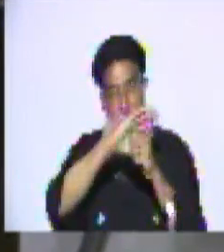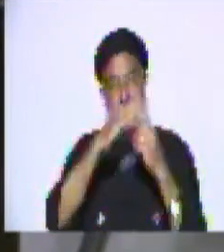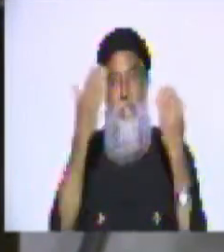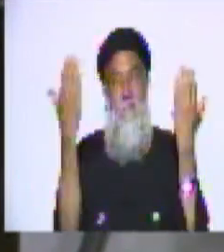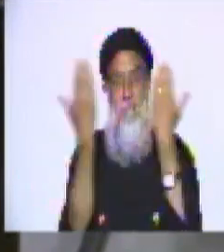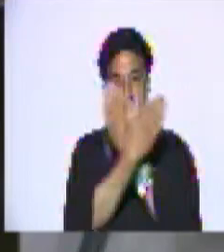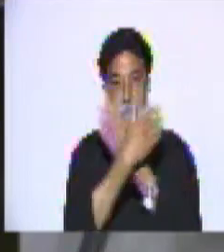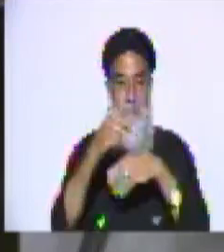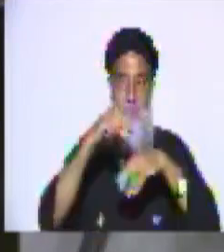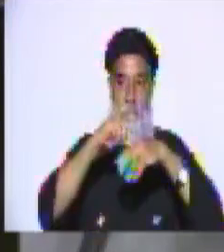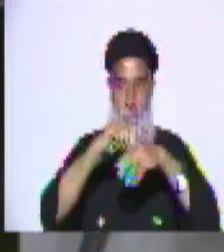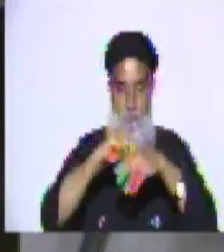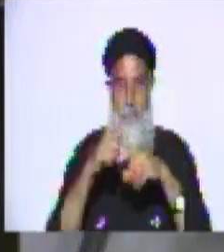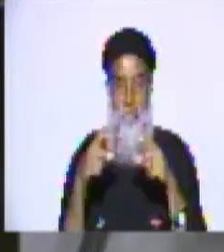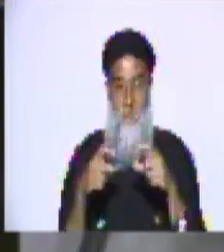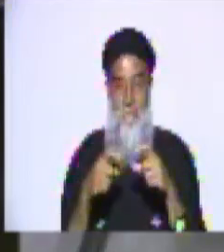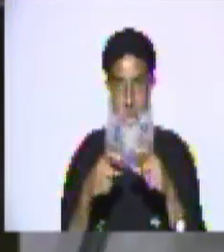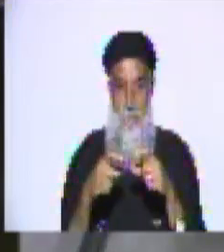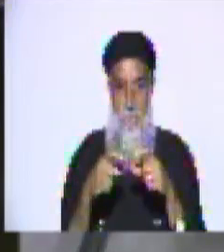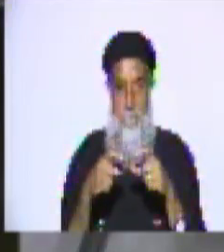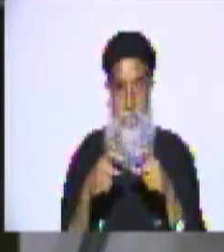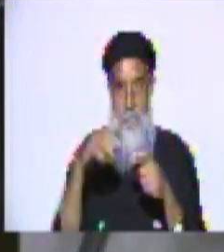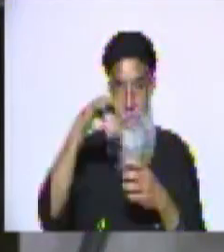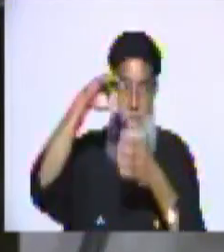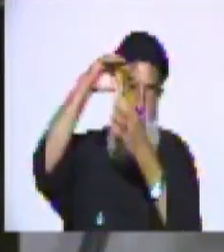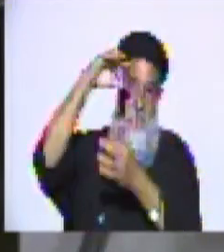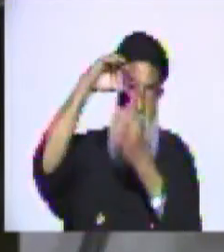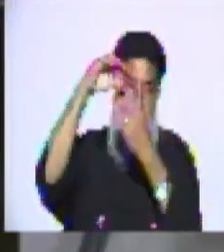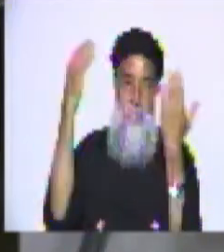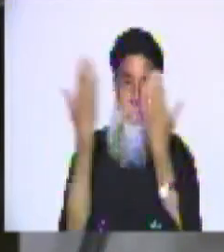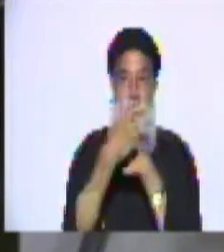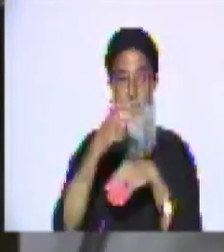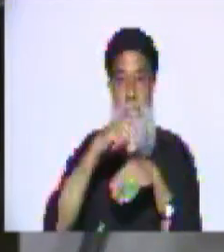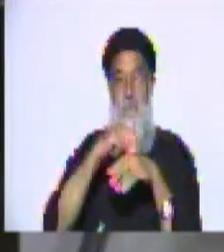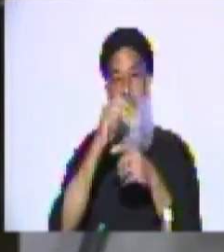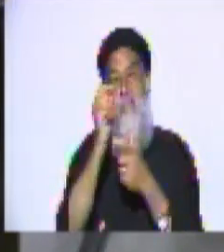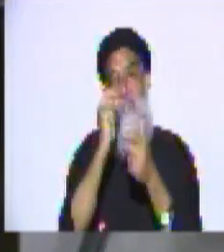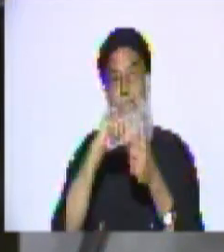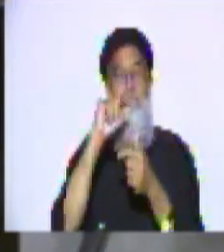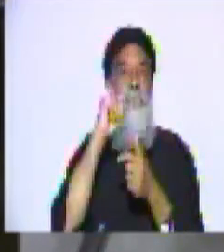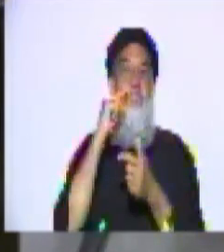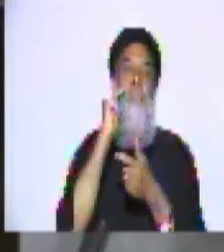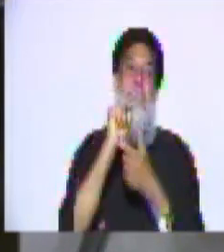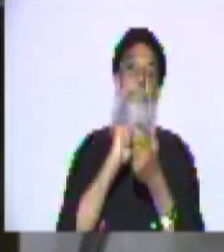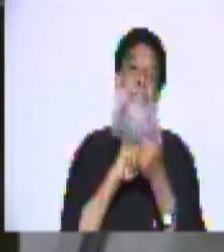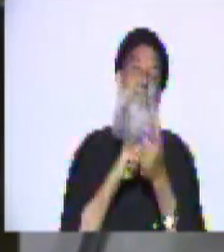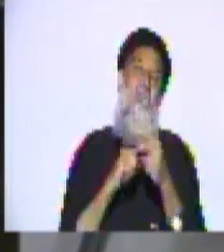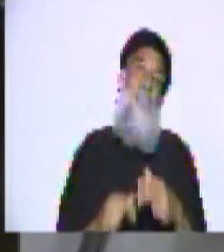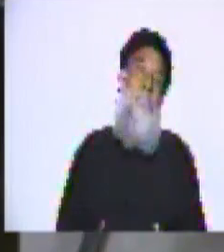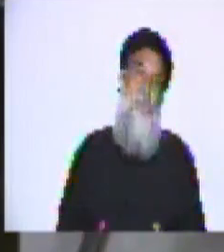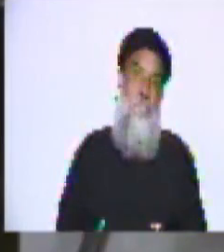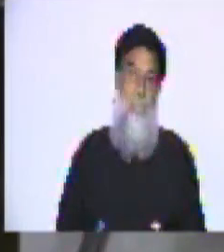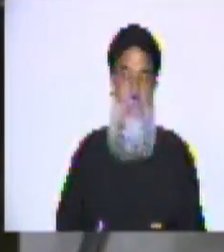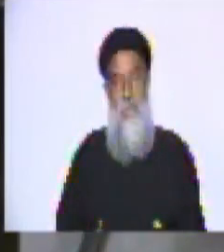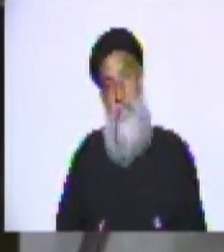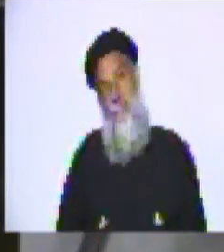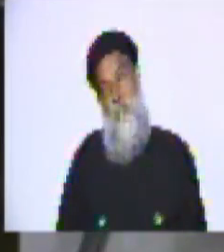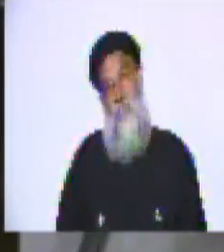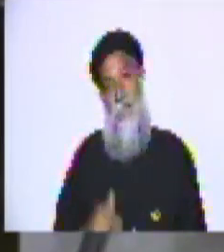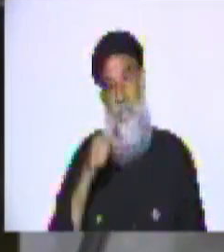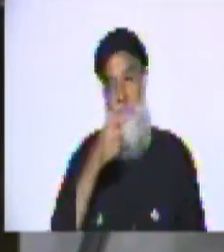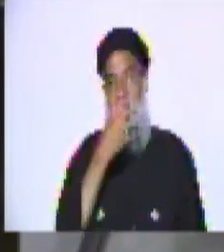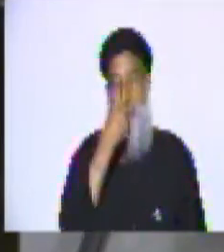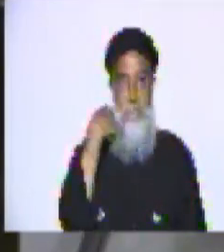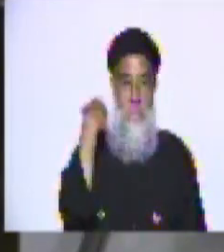يحول الخبز والخمر إلى جسد ودم المسيح. لكن وجود